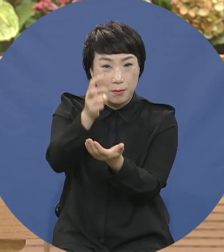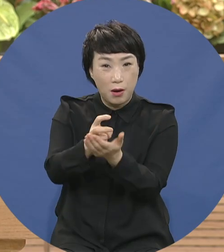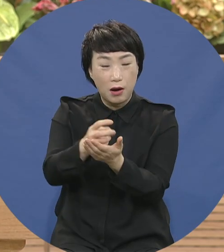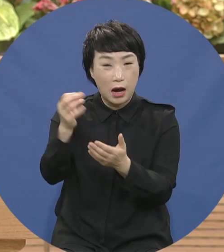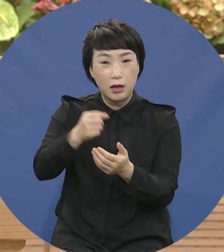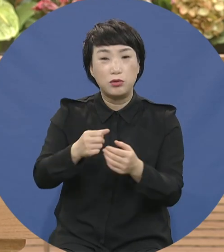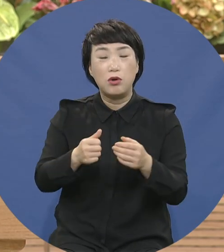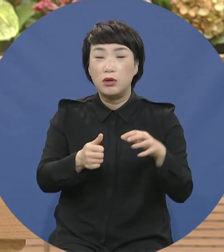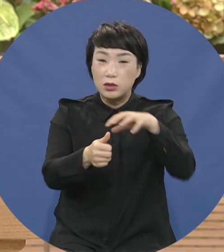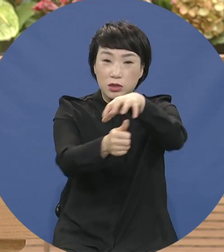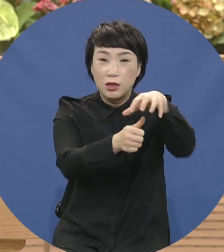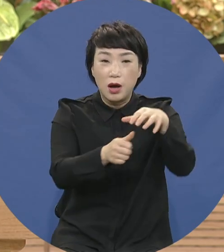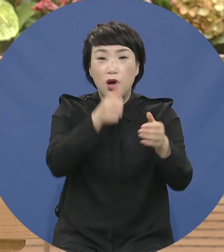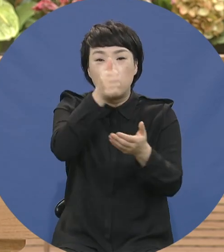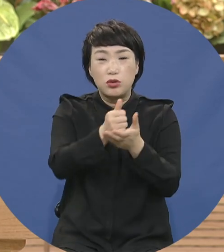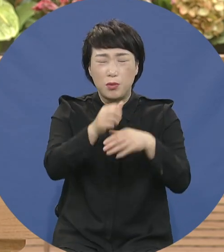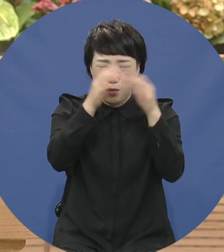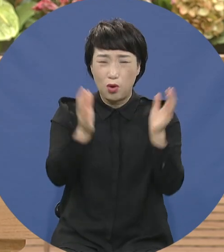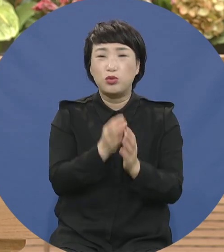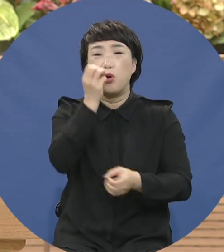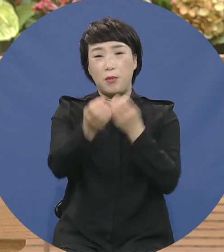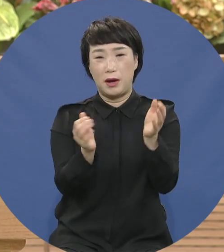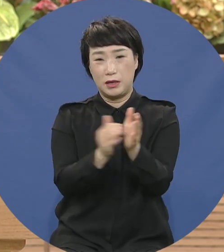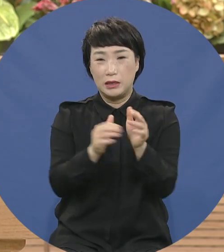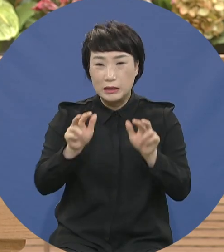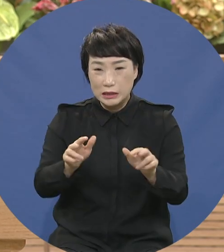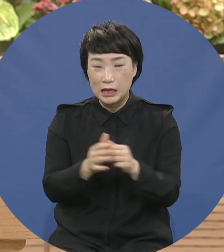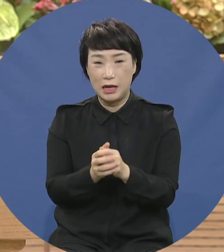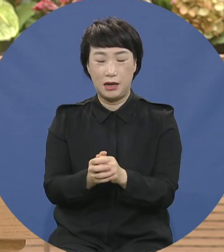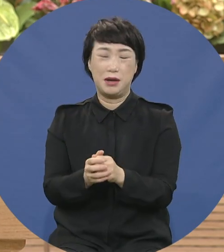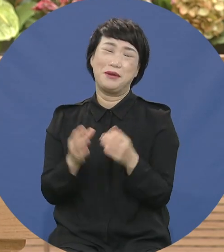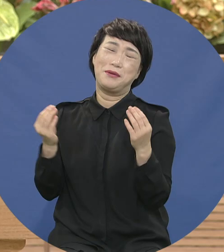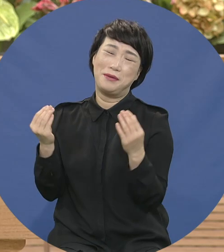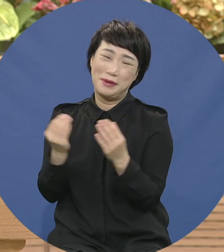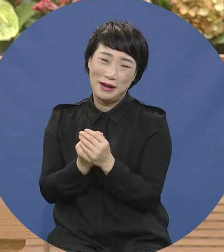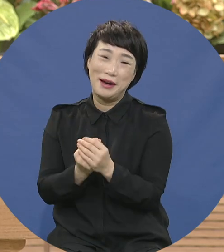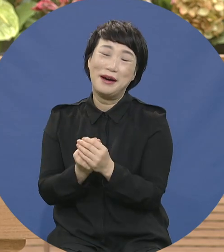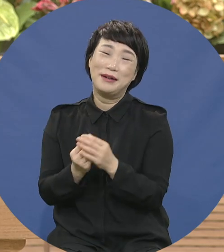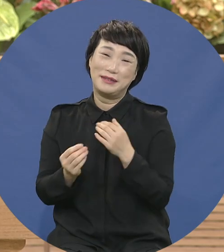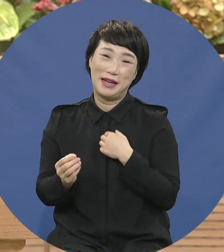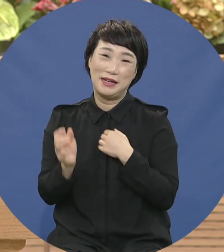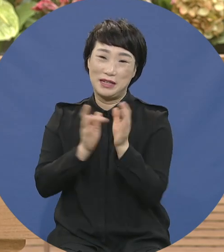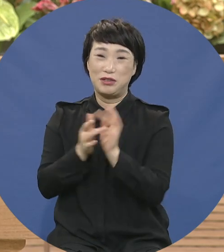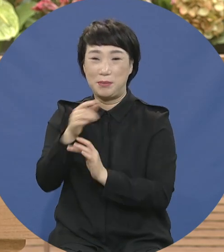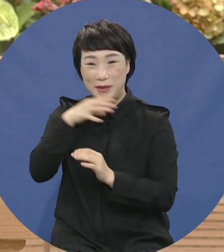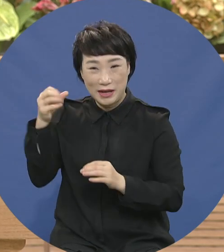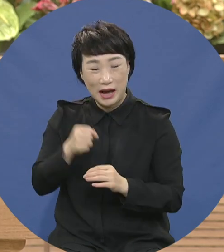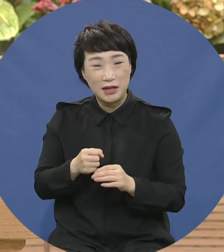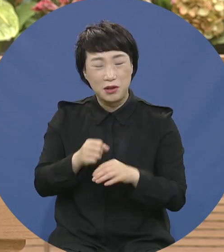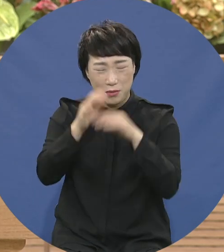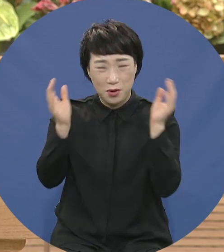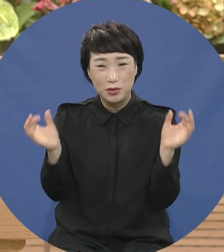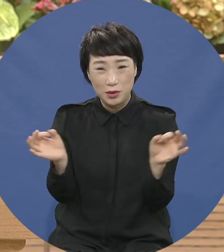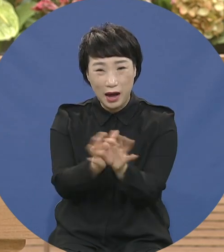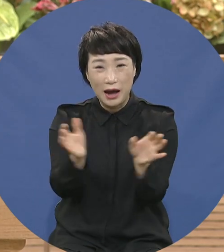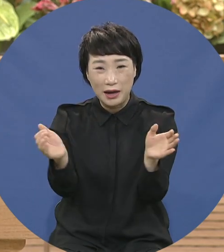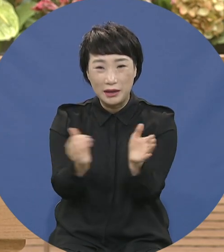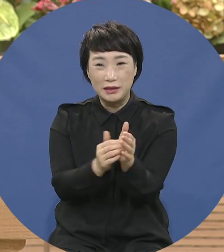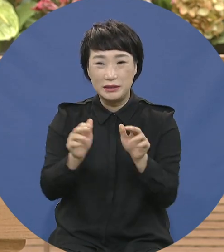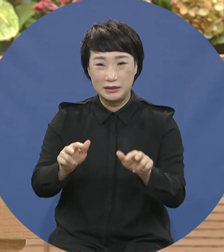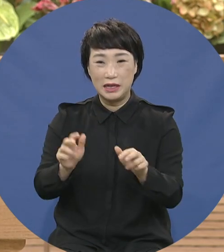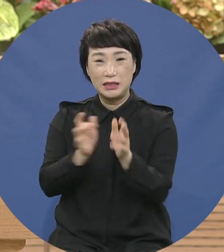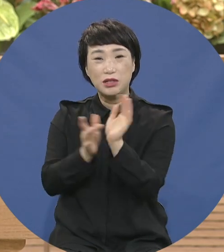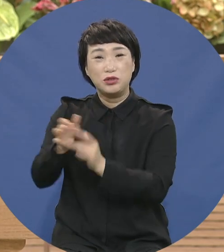법으로 지배하는 죄를 내어놓고 완전히 예수 피로 도말시키고